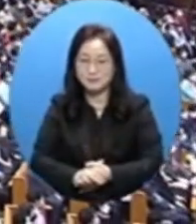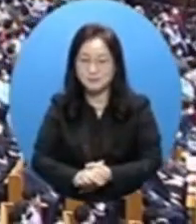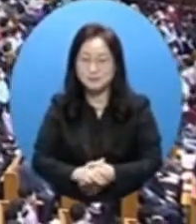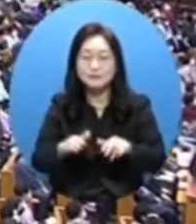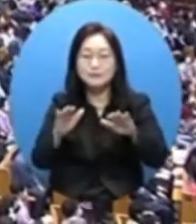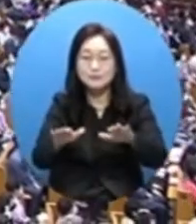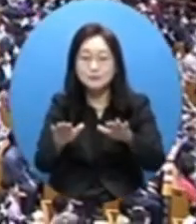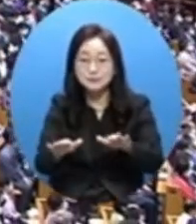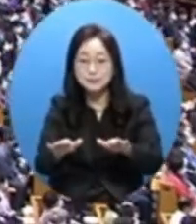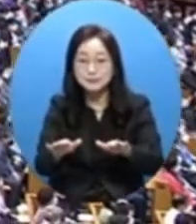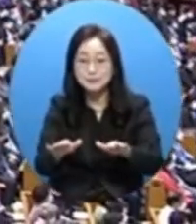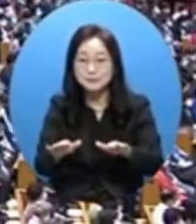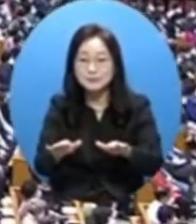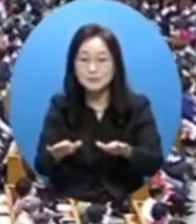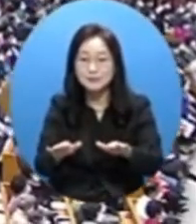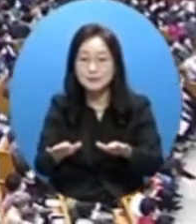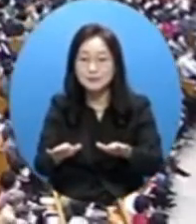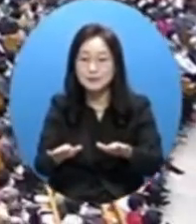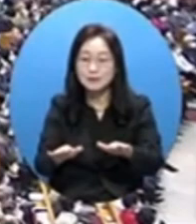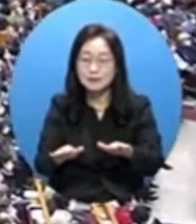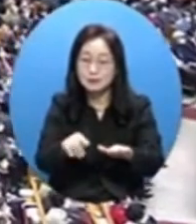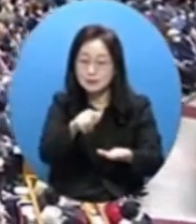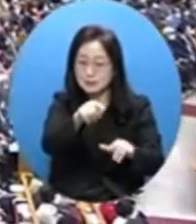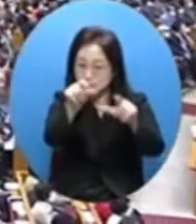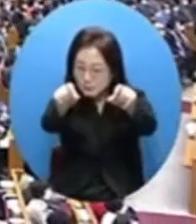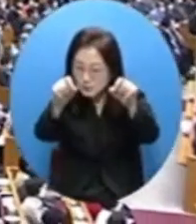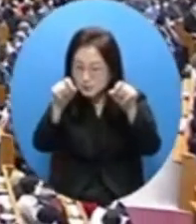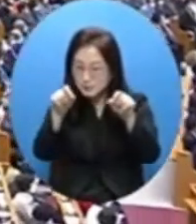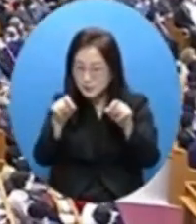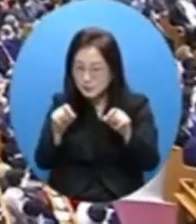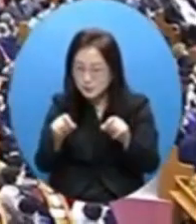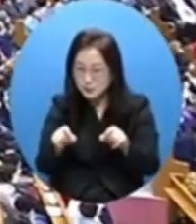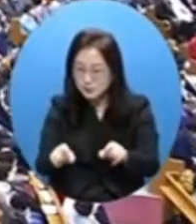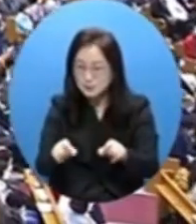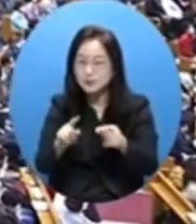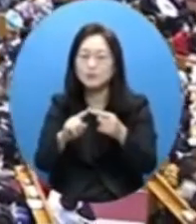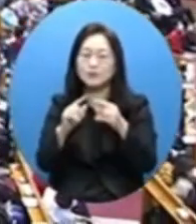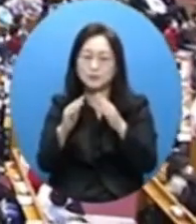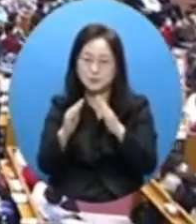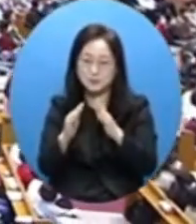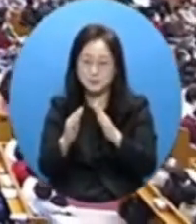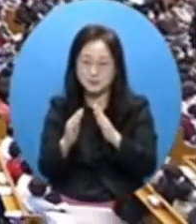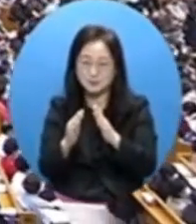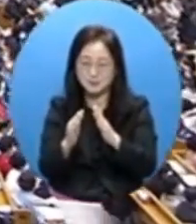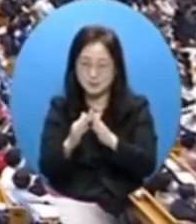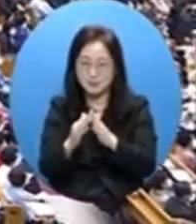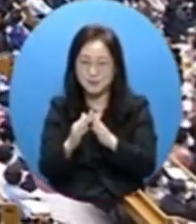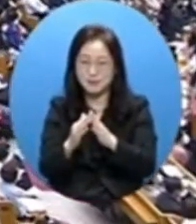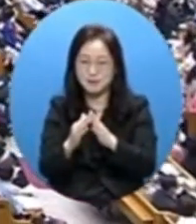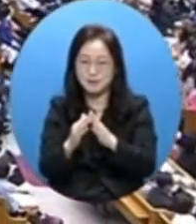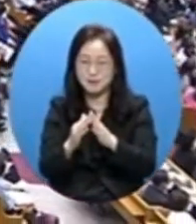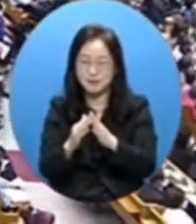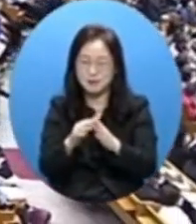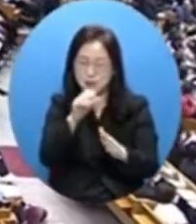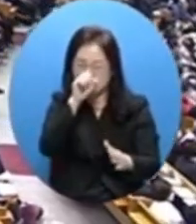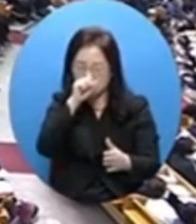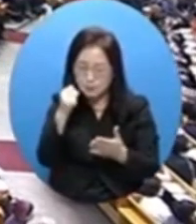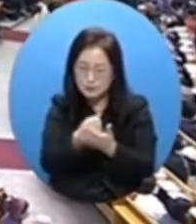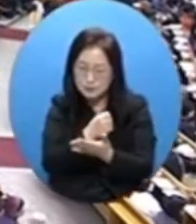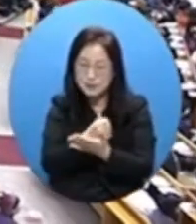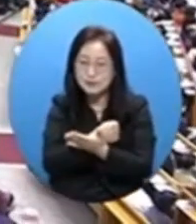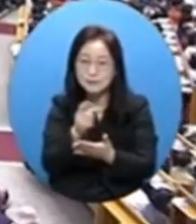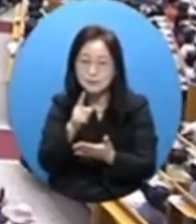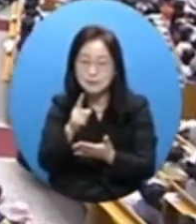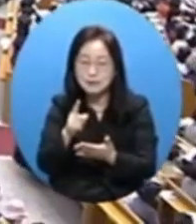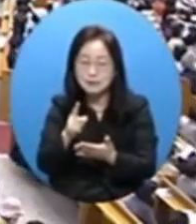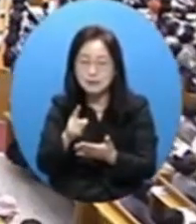오늘날 사도행전 교회에 있던 모습 중에서 세계 교회가 잃어버린 것이 바로 이 사랑 실천의